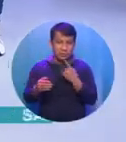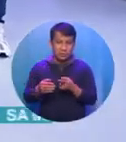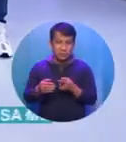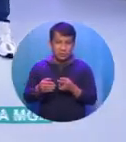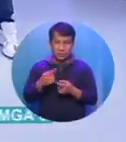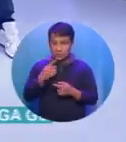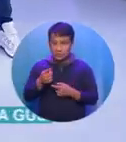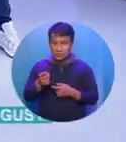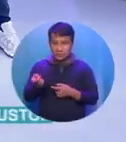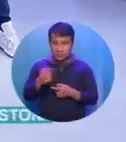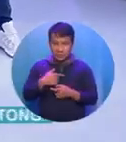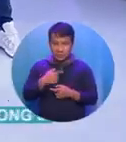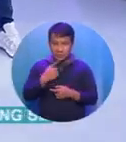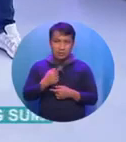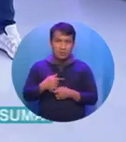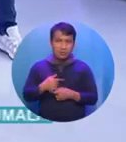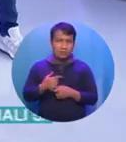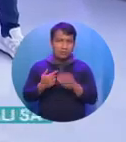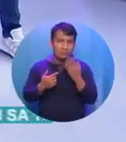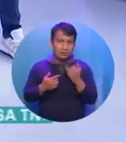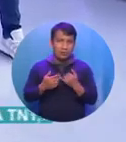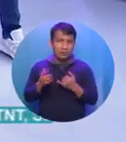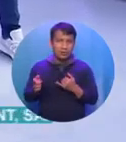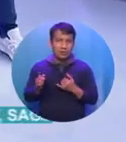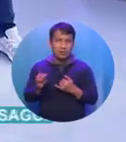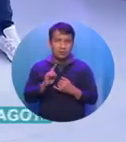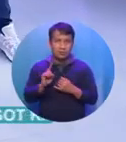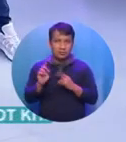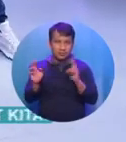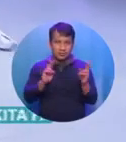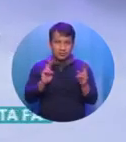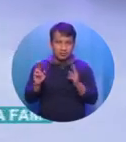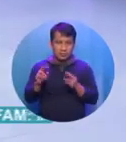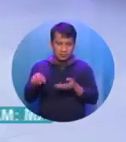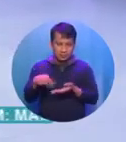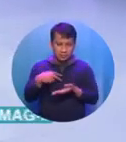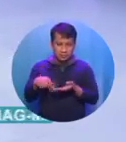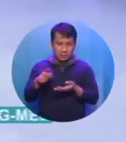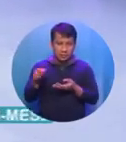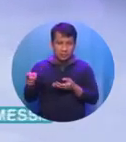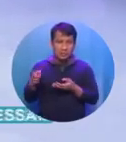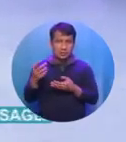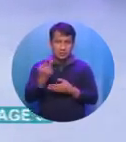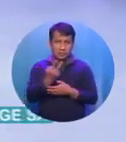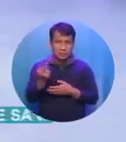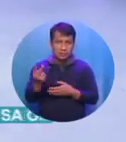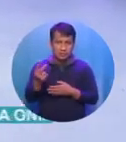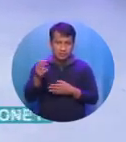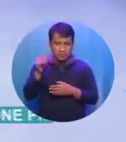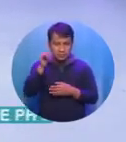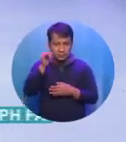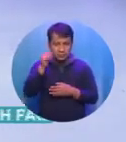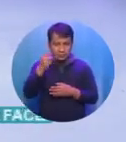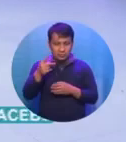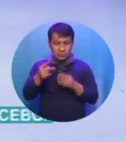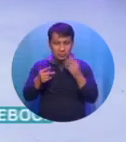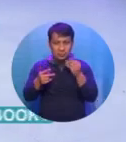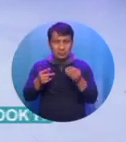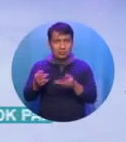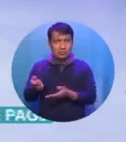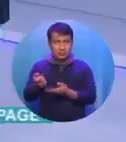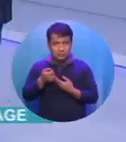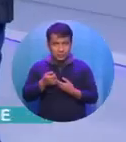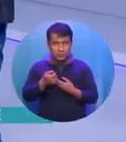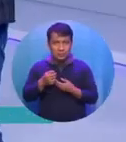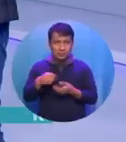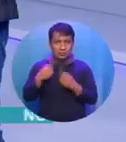Kasi sabi nila, para naman daw ganahan, sumayaw itong sila, dalawa, si Yumi at saka Yuki, ibigyan daw ng